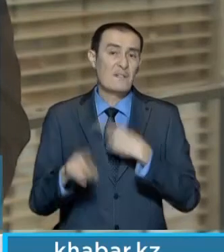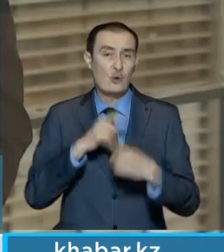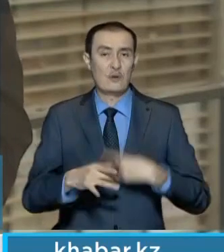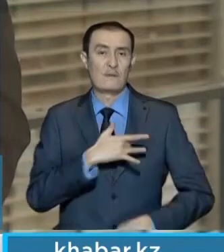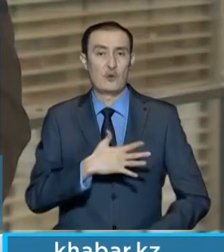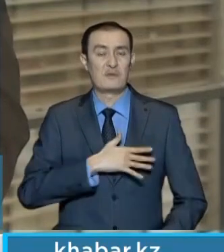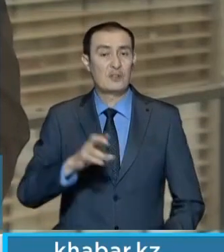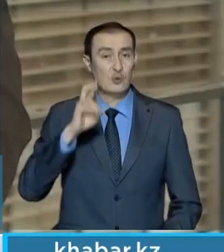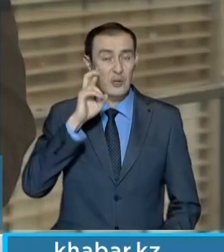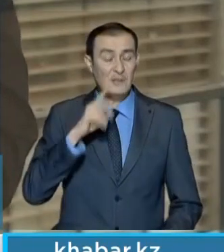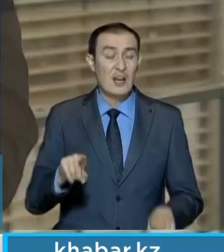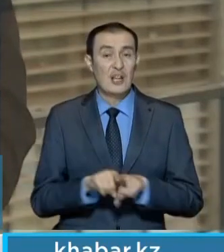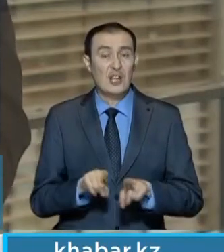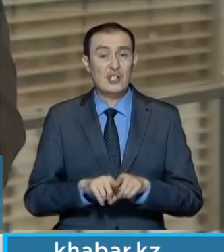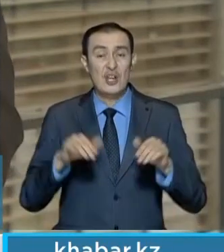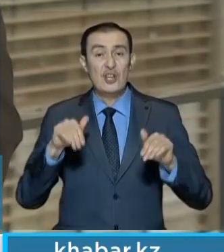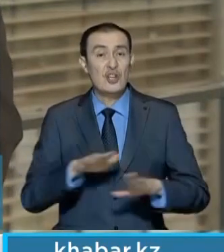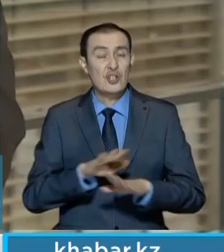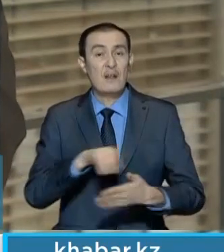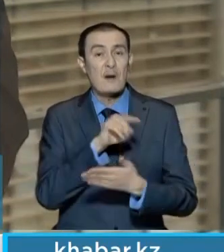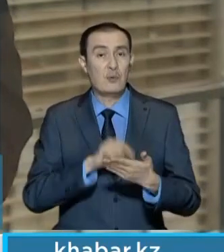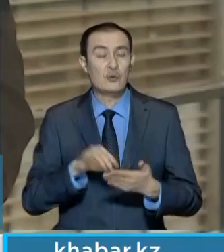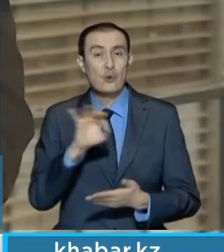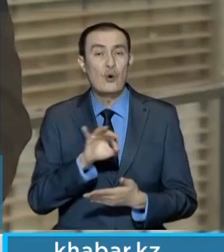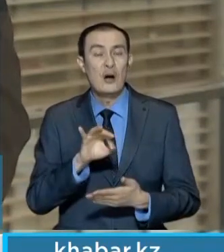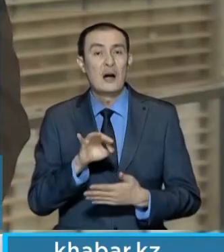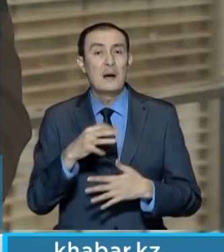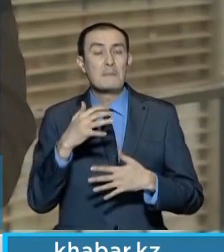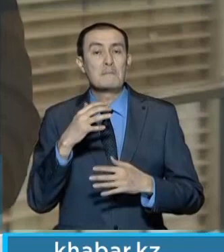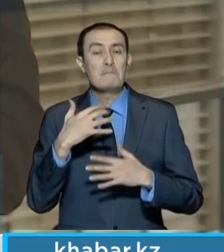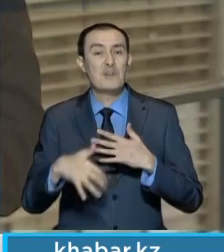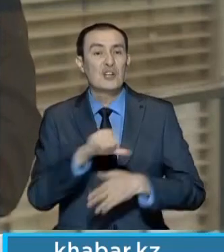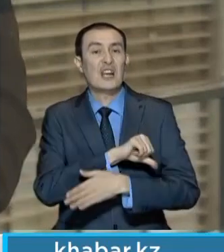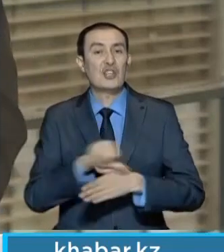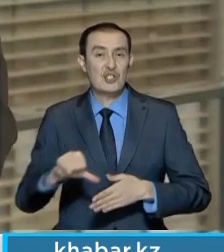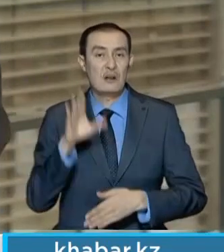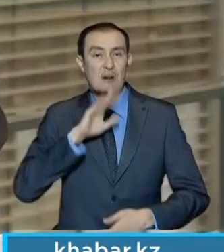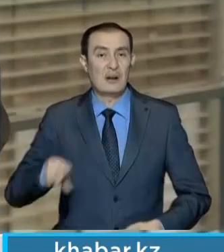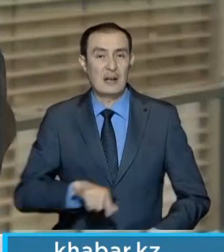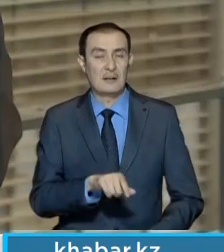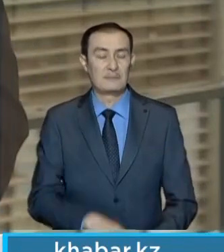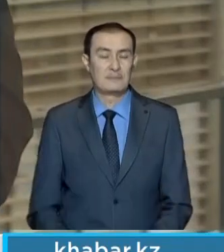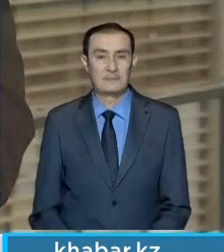собственность государства. Кроме того, нерешенными остаются и вопросы трансграничных рек. Адмирал Бакир, Дархан Кунтуов, Аманжол Багазин, Хабар.